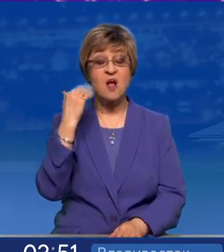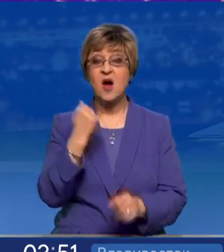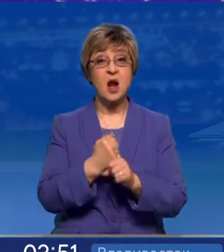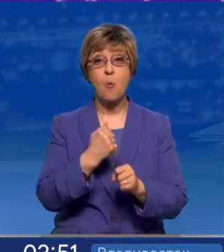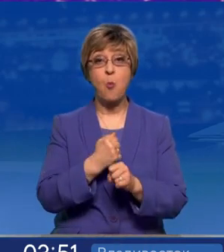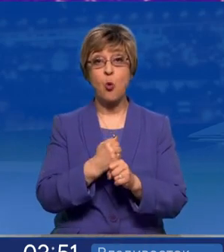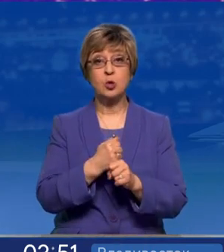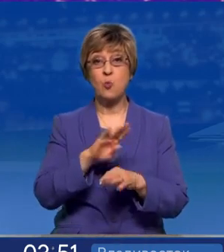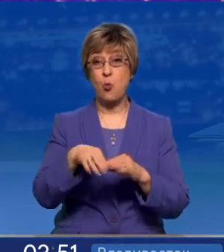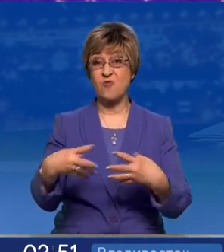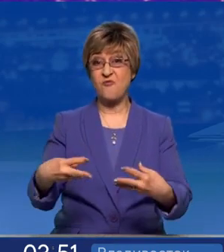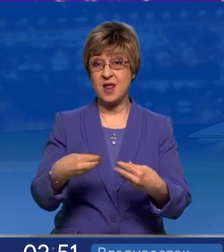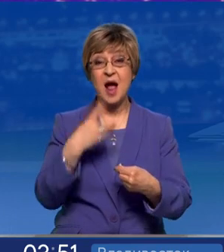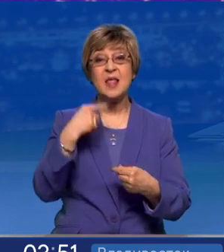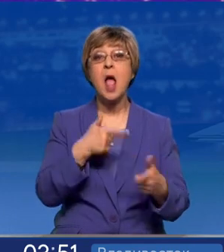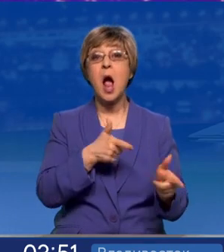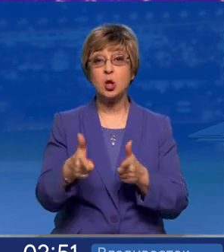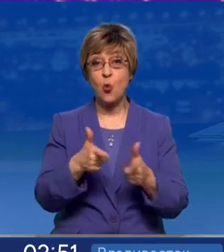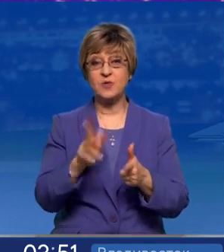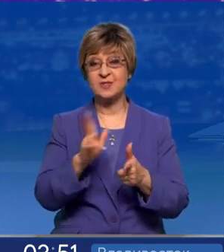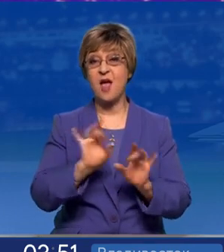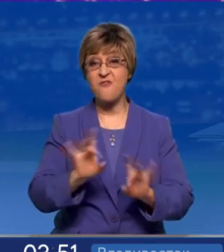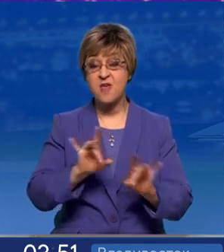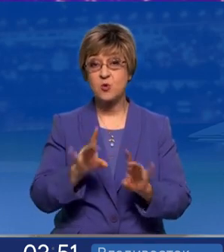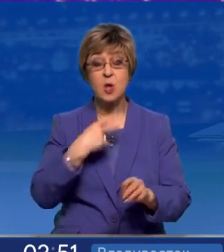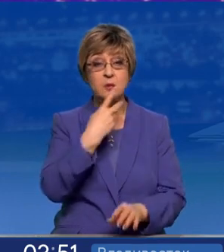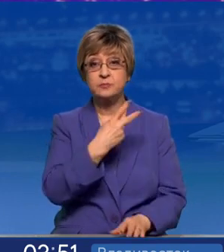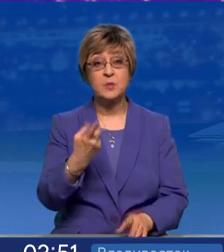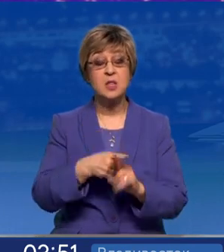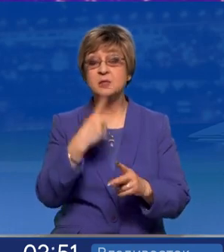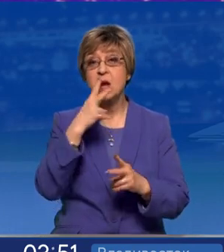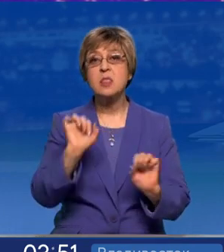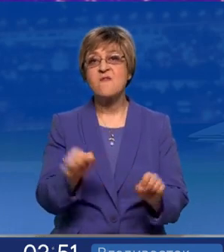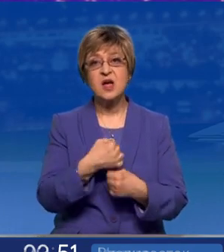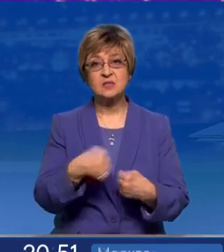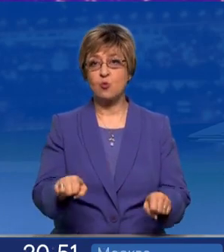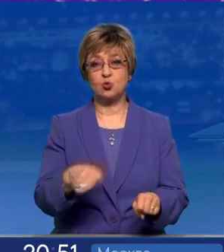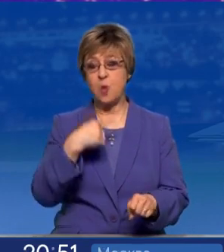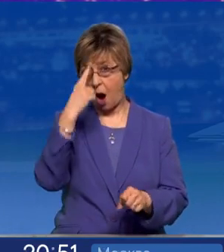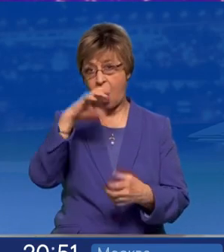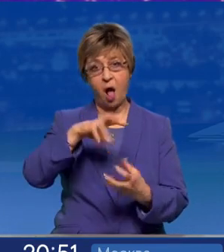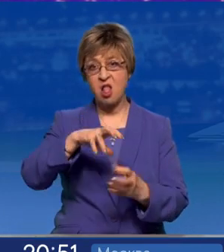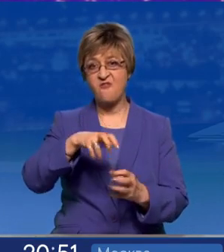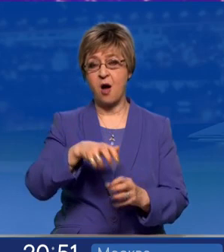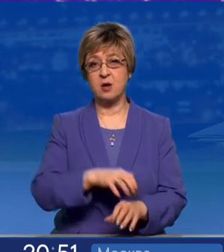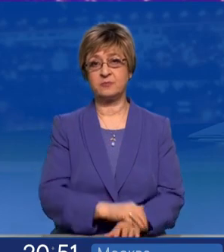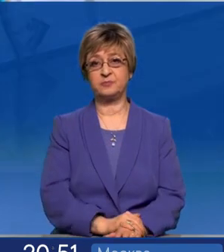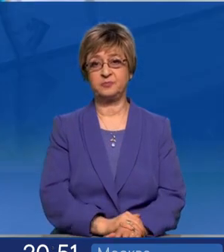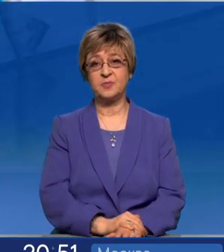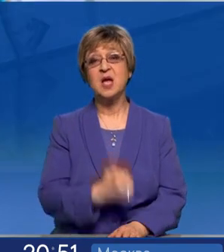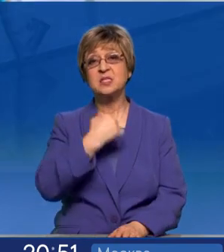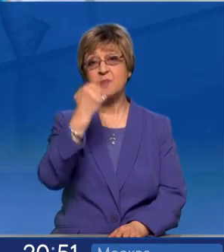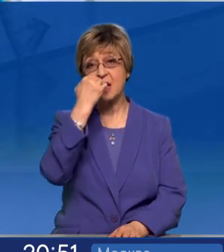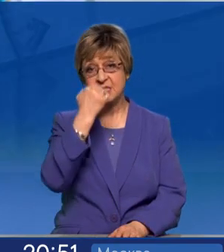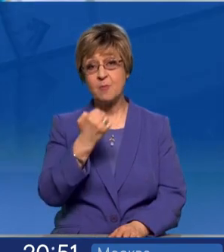под влиянием подготовки к эфиру, уж простите. Вот, но смотреть это невозможно. Спасибо большое, Василий Георгиевич, спасибо. Василий Колташов, руководитель Центра политэкономических